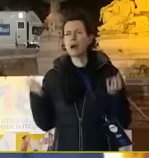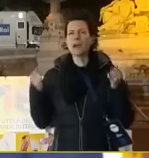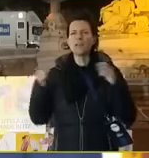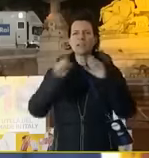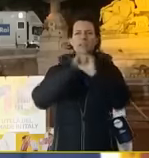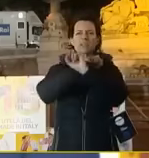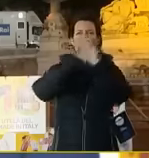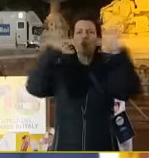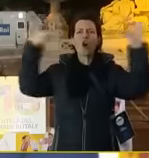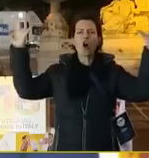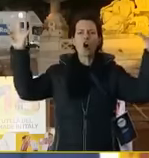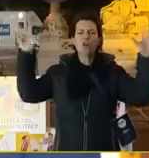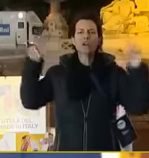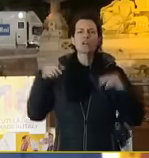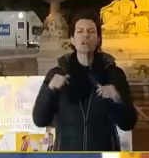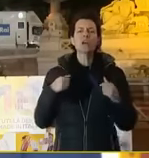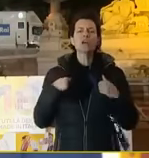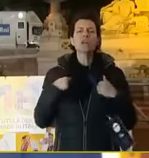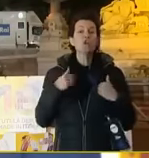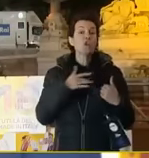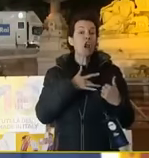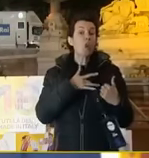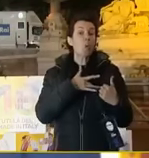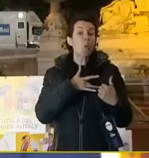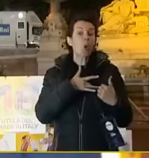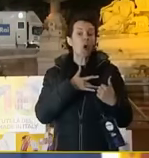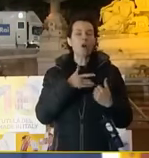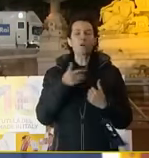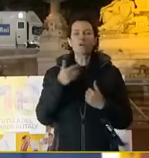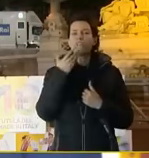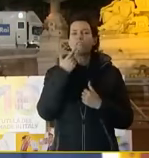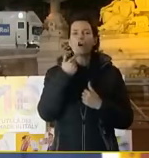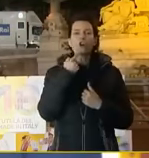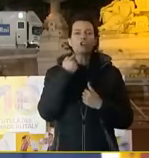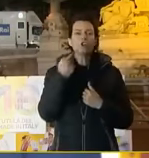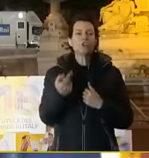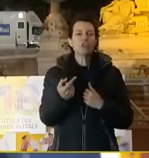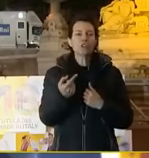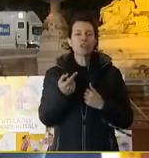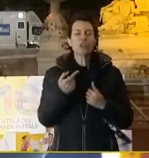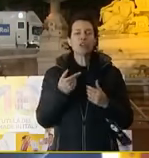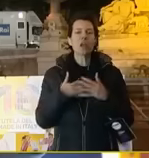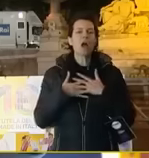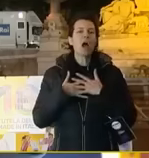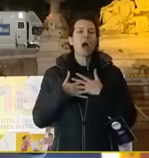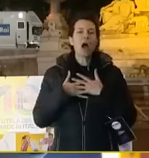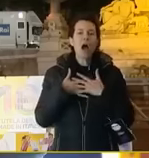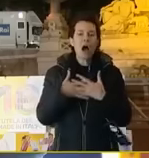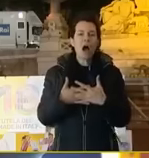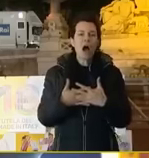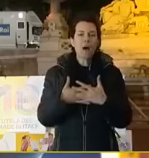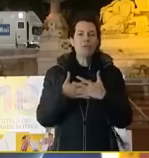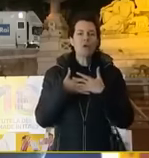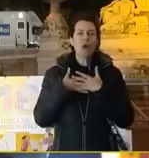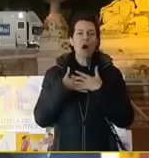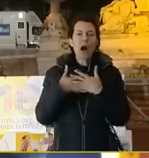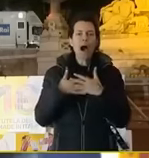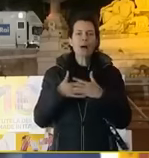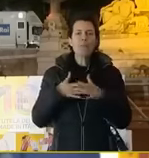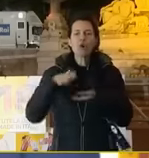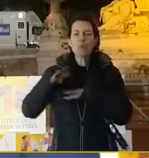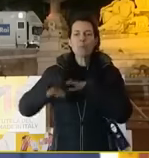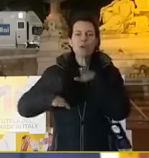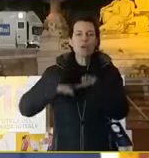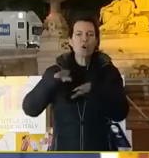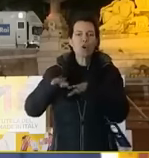cuore è che voglio profondamente bene a tutto il percorso che insieme abbiamo fatto